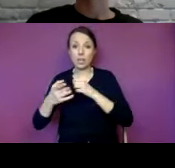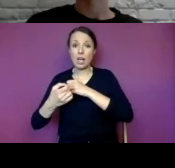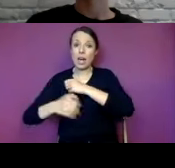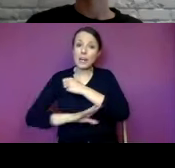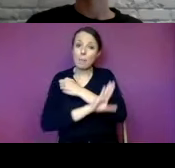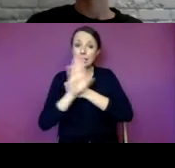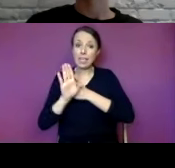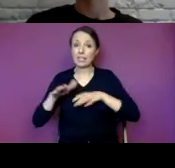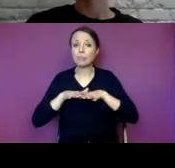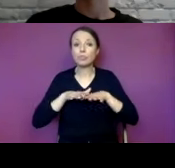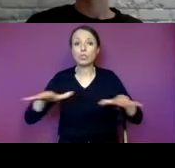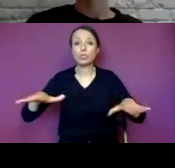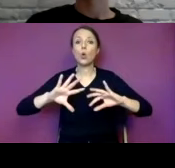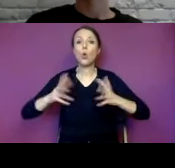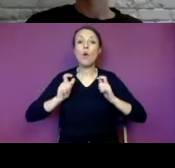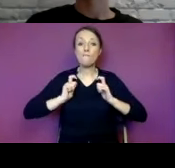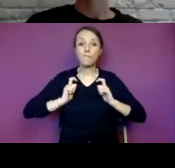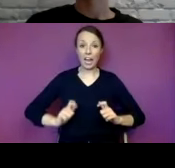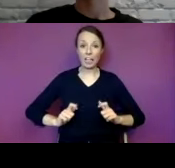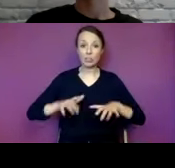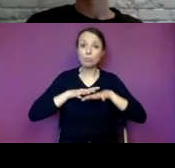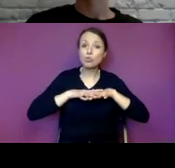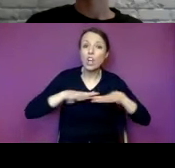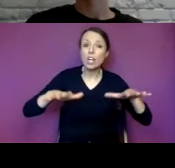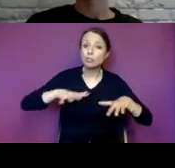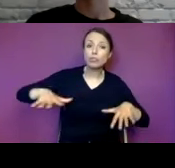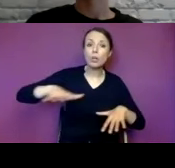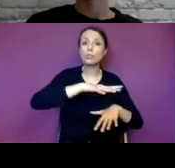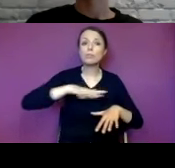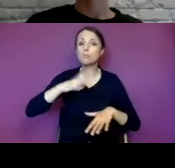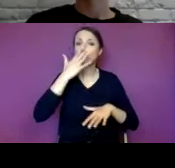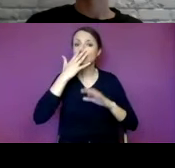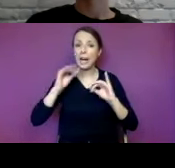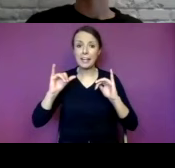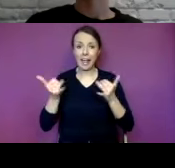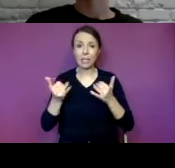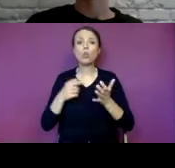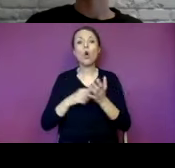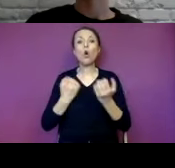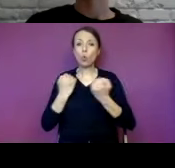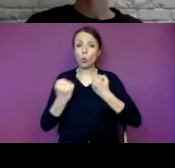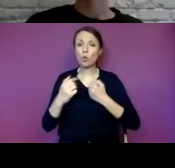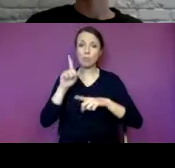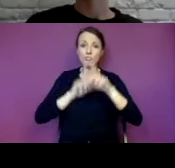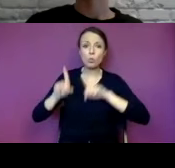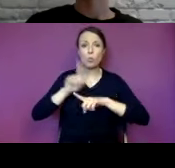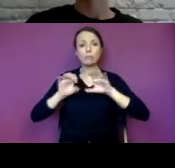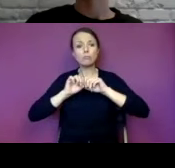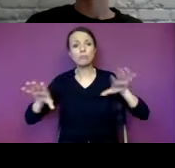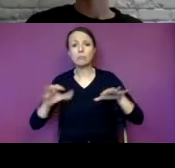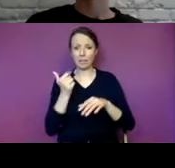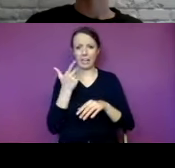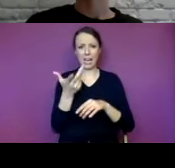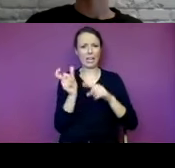się uprzestrzenia. To jest oczywiście dość trudne i trudne do wytłumaczenia w kilku słowach. Natomiast to, co jest istotne tu w